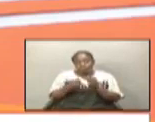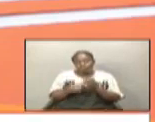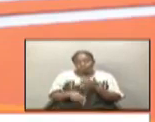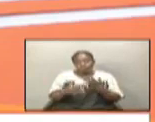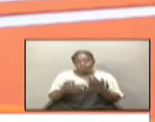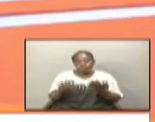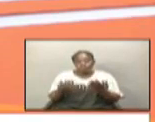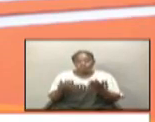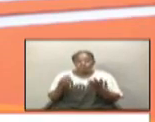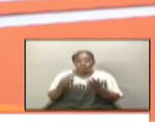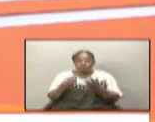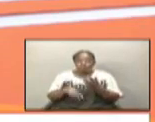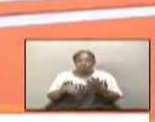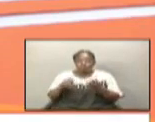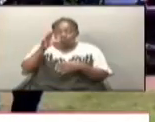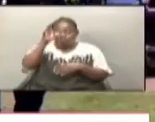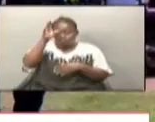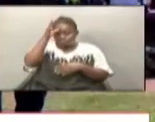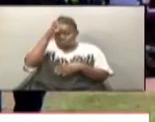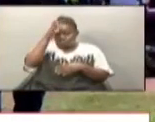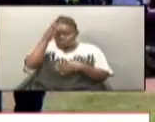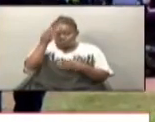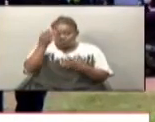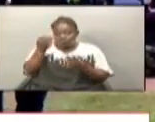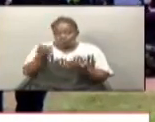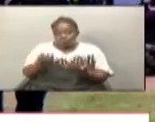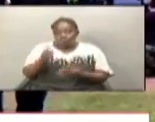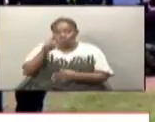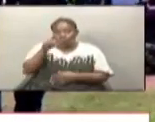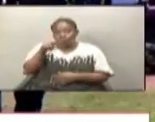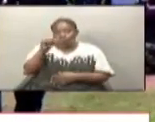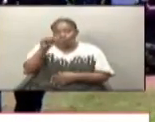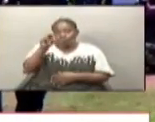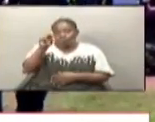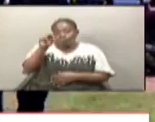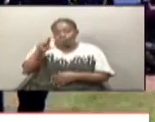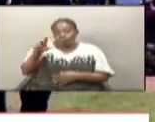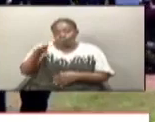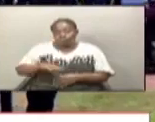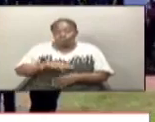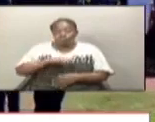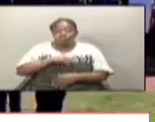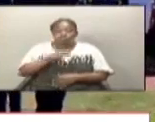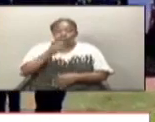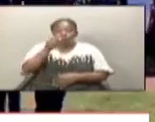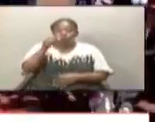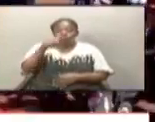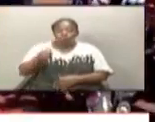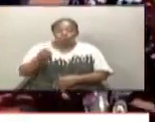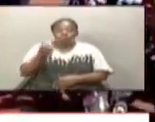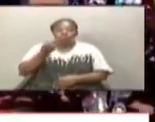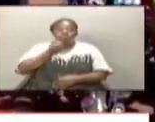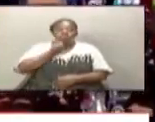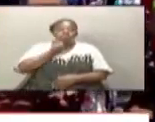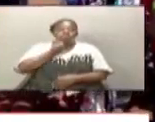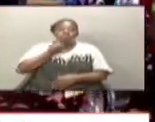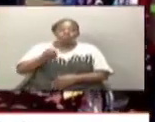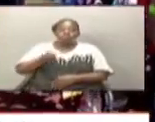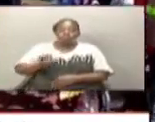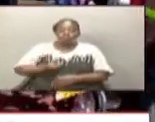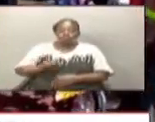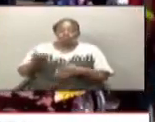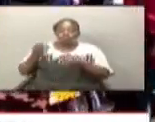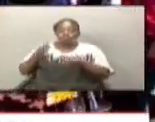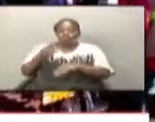buno kikyatankanibwa. Balongo Richard Ssemambo w'emyaka 67 yafumitiddwa ekisomo lubuto ne mbulago n'afiirawo ku ssaawa 5 mu